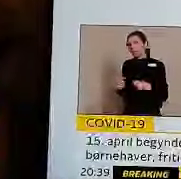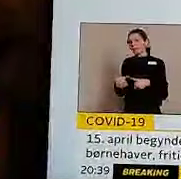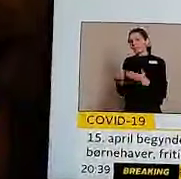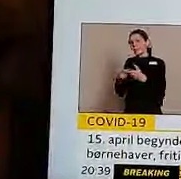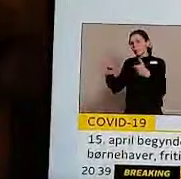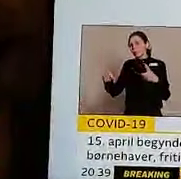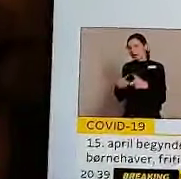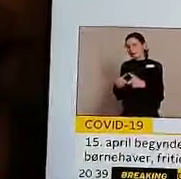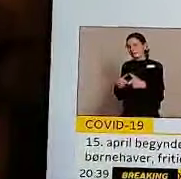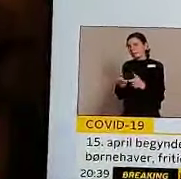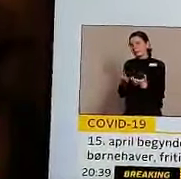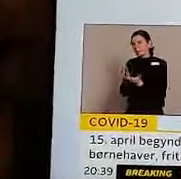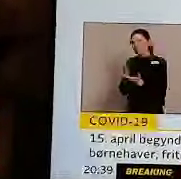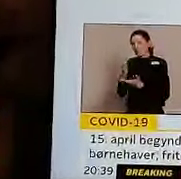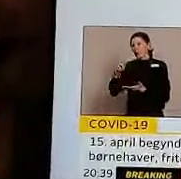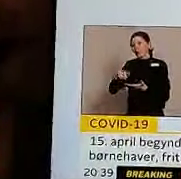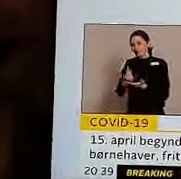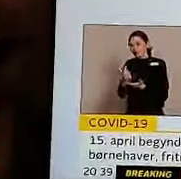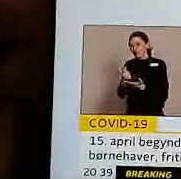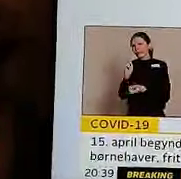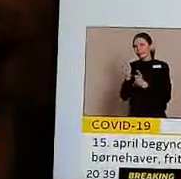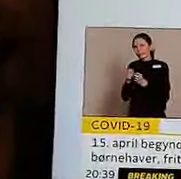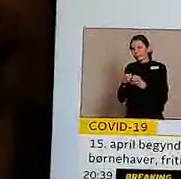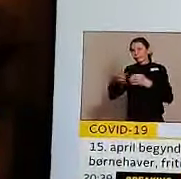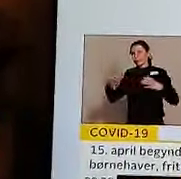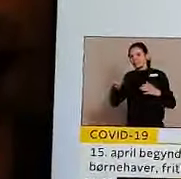يعني بعداد 7000 يورو مثلا.